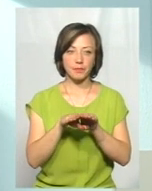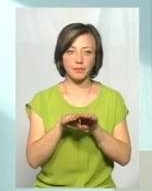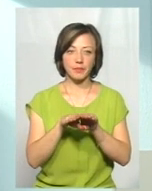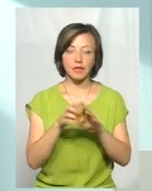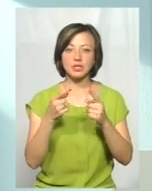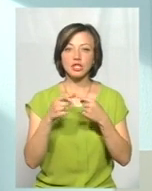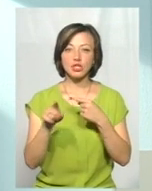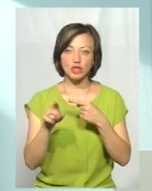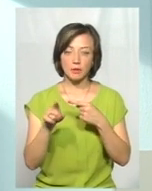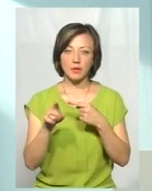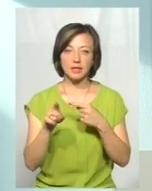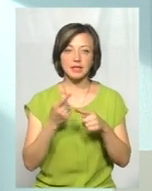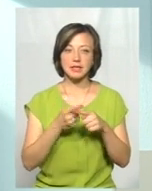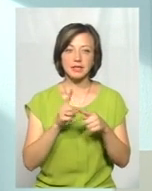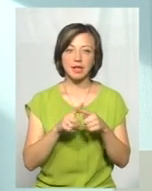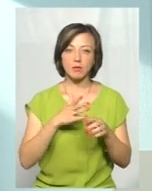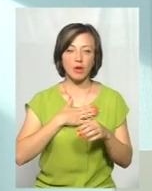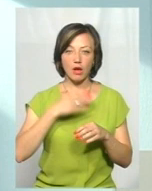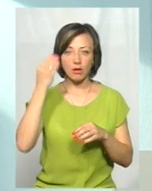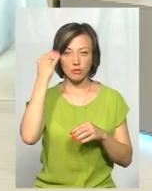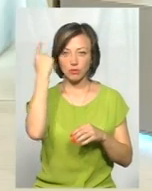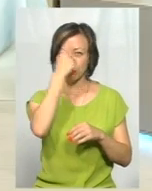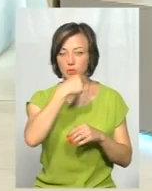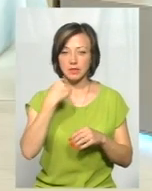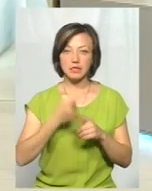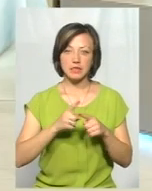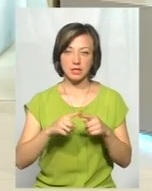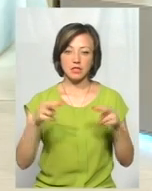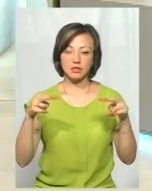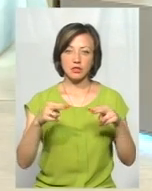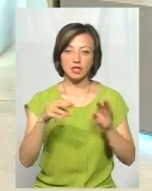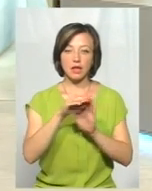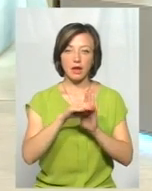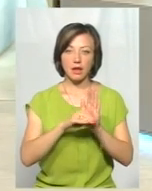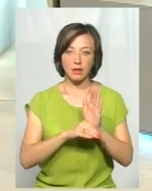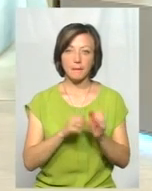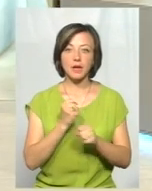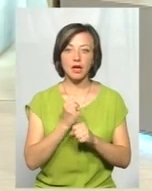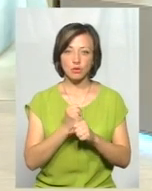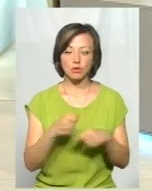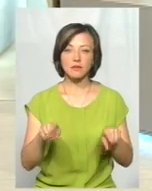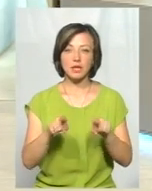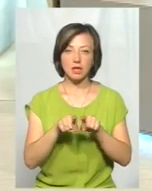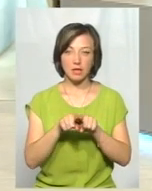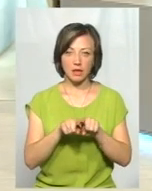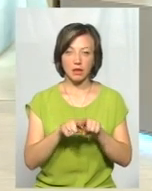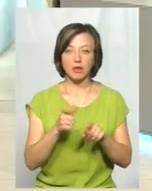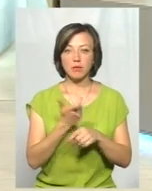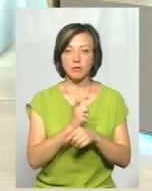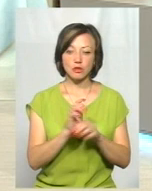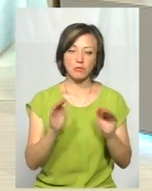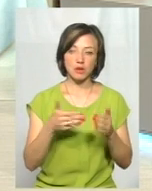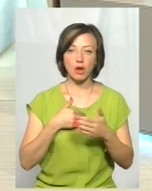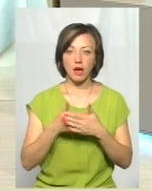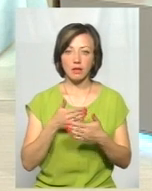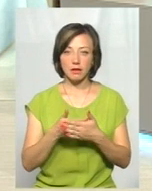з іншими, це не якась моя там суб'єктивна така оцінка, це просто свідчення рейтингів, вони працюють, все-таки працюють більш-менш активно. Тому